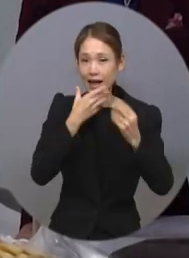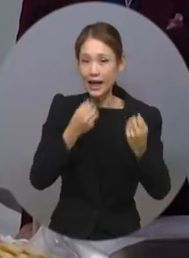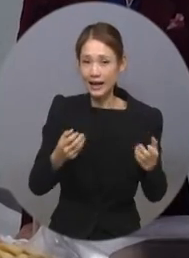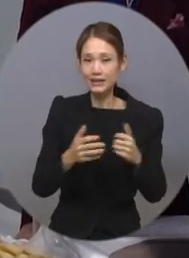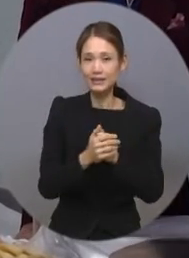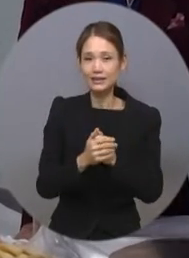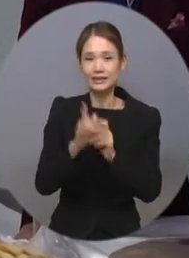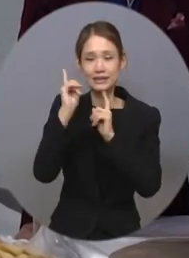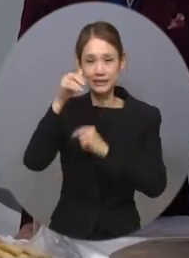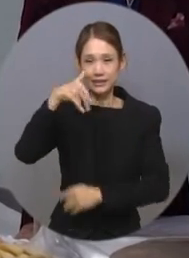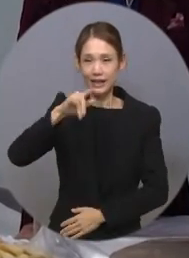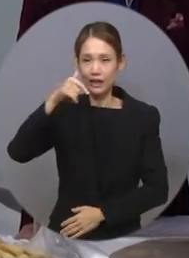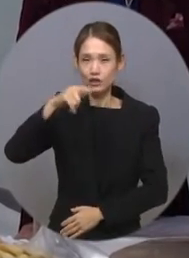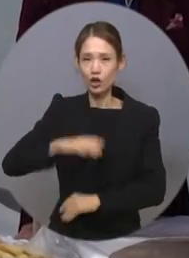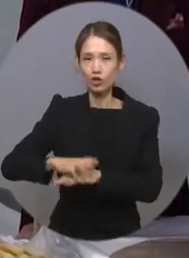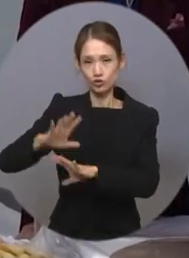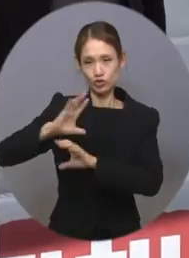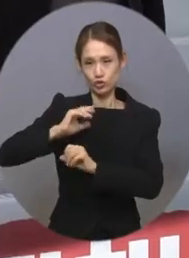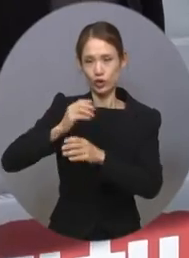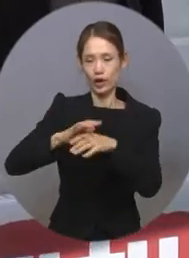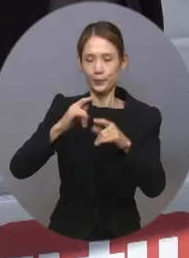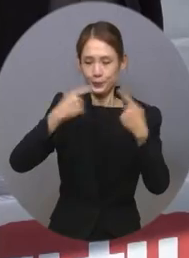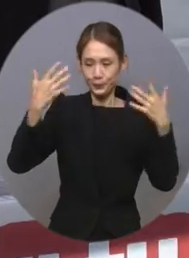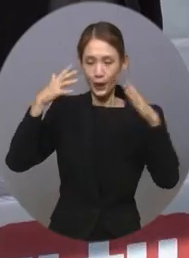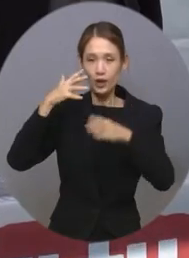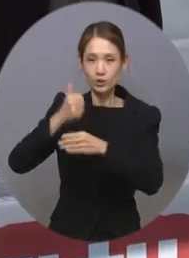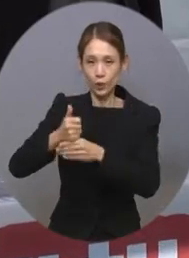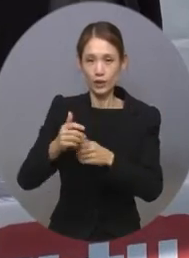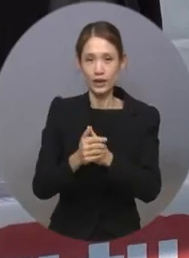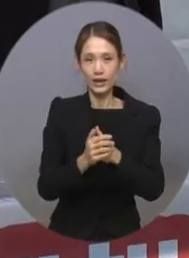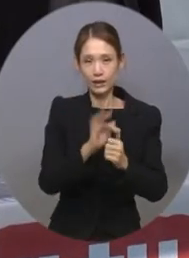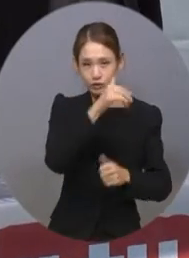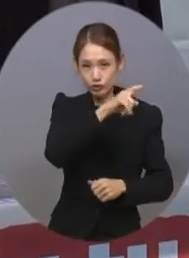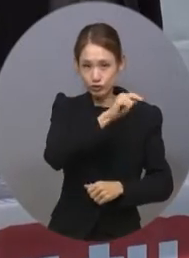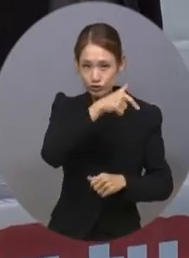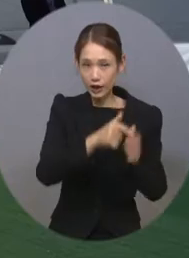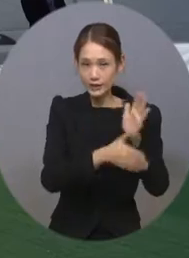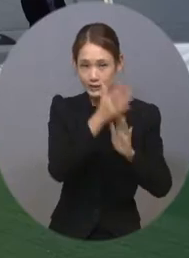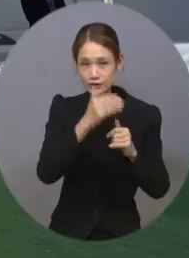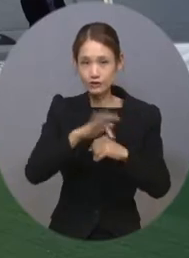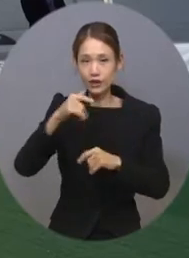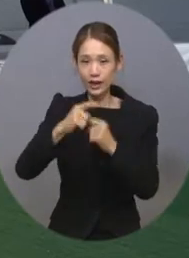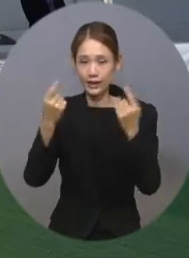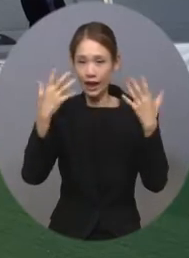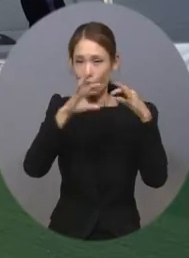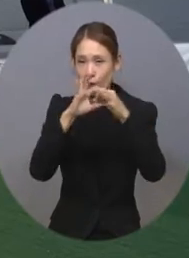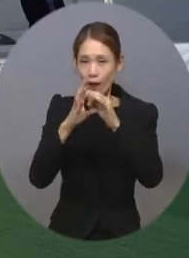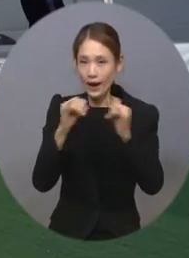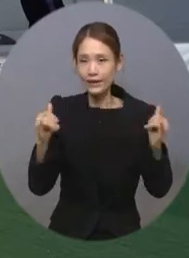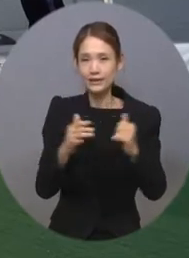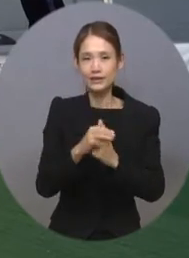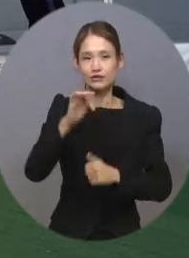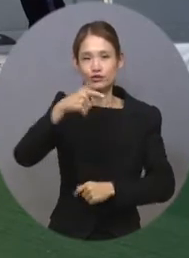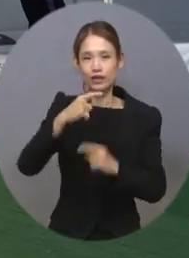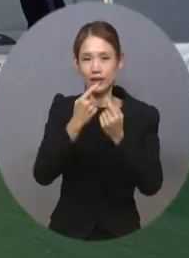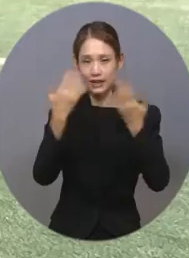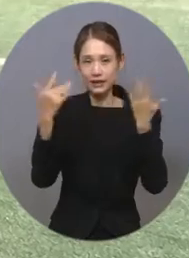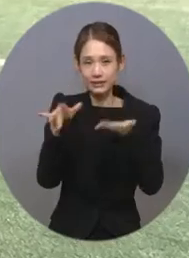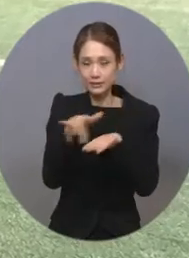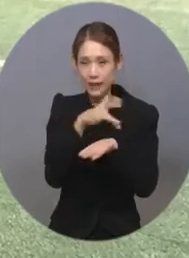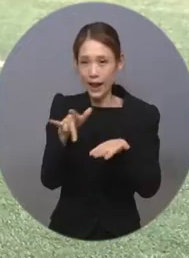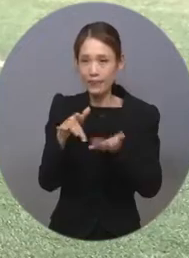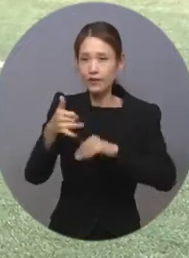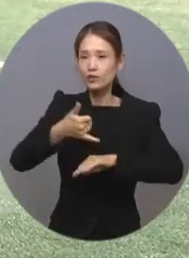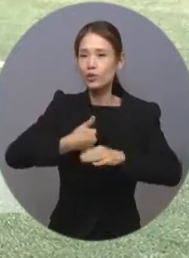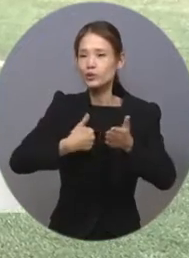행사에는 이계철 군장대 총장, 강임준 군산시장, 군장대학 관계자, 군장대 스마트